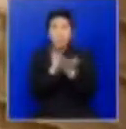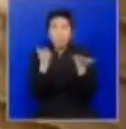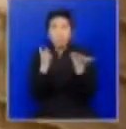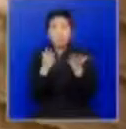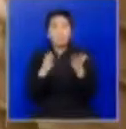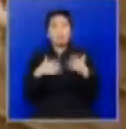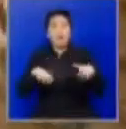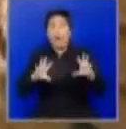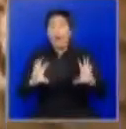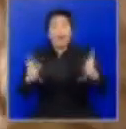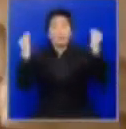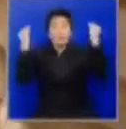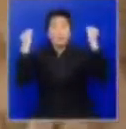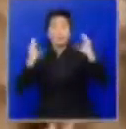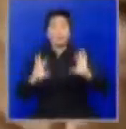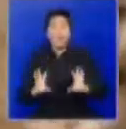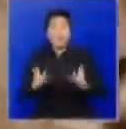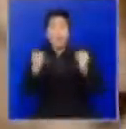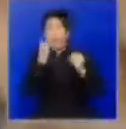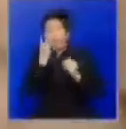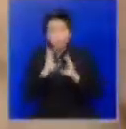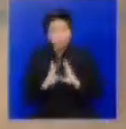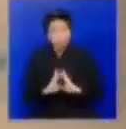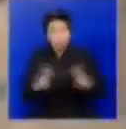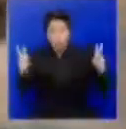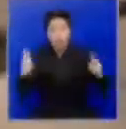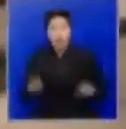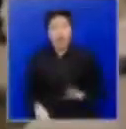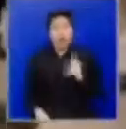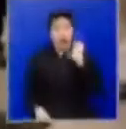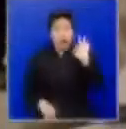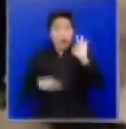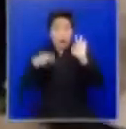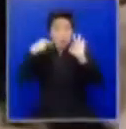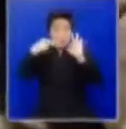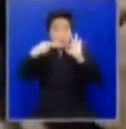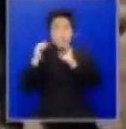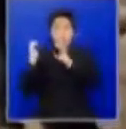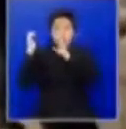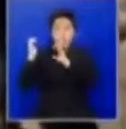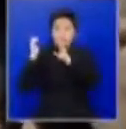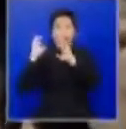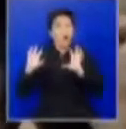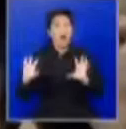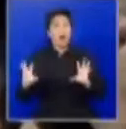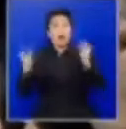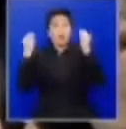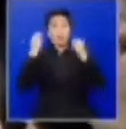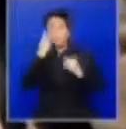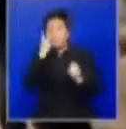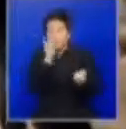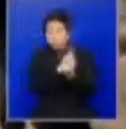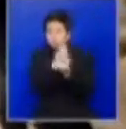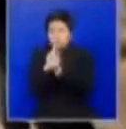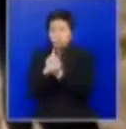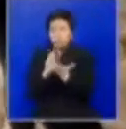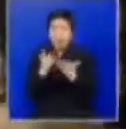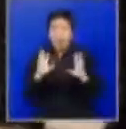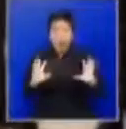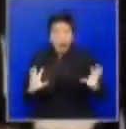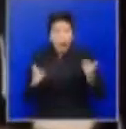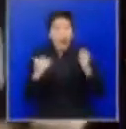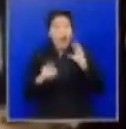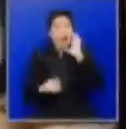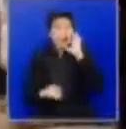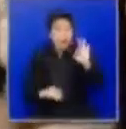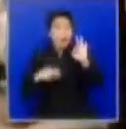ครับ เพราะว่าหายไปหมดแล้วข้าวหายไปหมดแล้ว 90,000 กระสอบไม่พบค่ะเพราะหายไปแล้วนะข้าวหายไปมากถึ